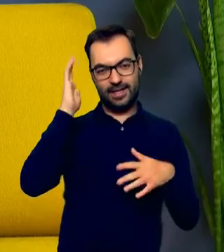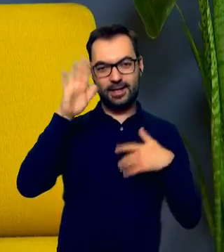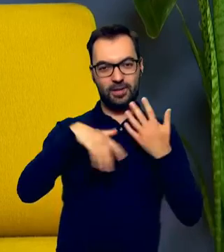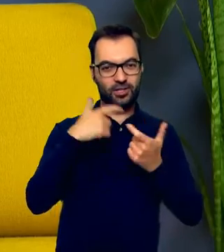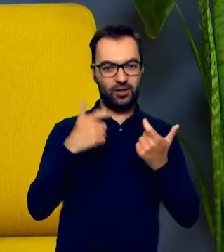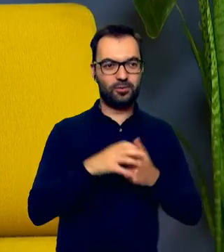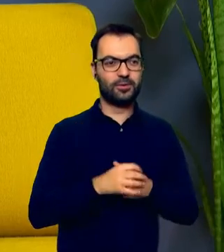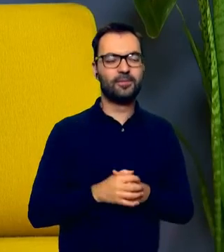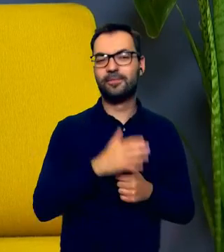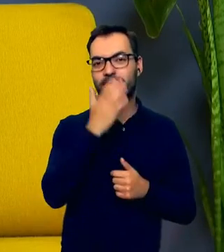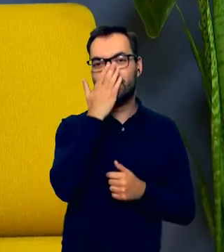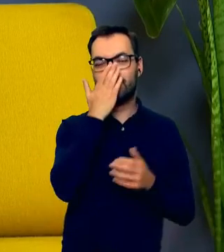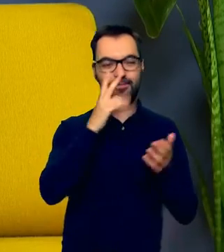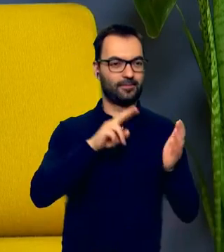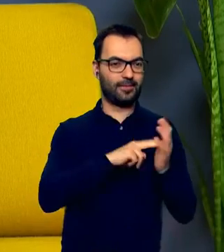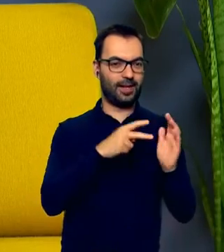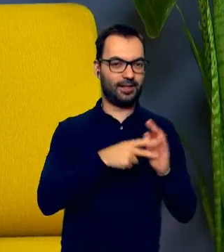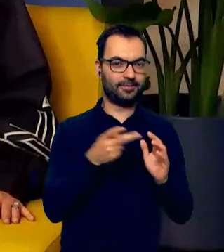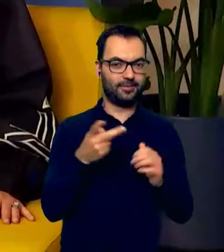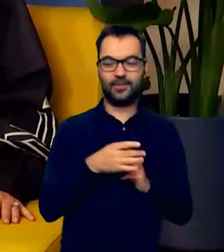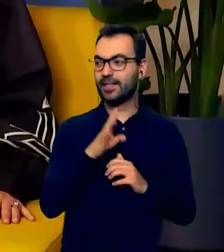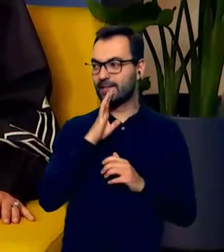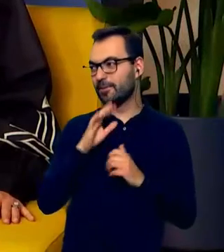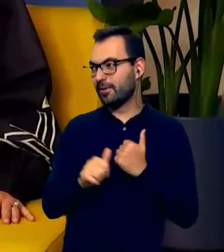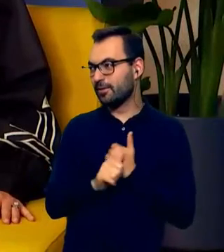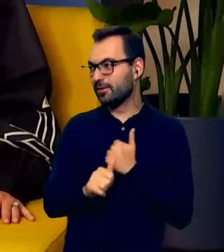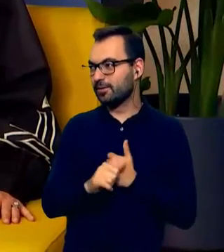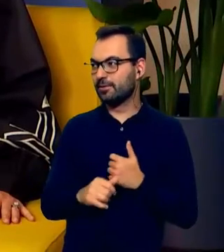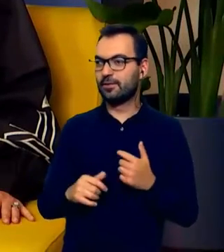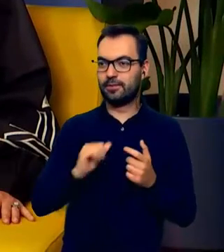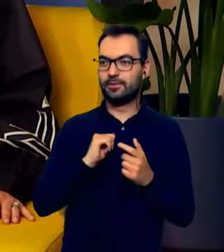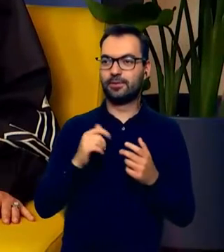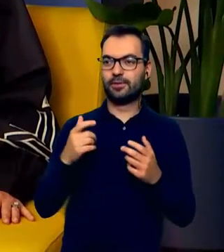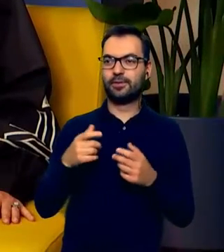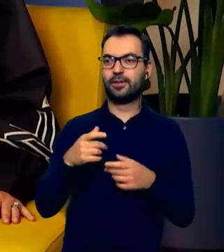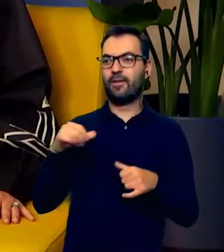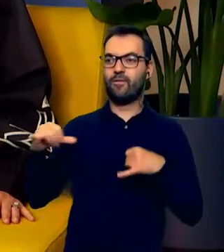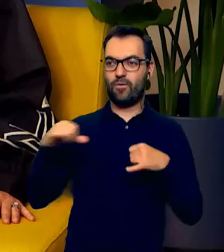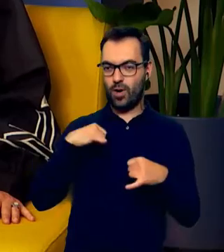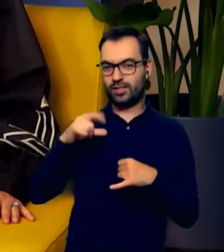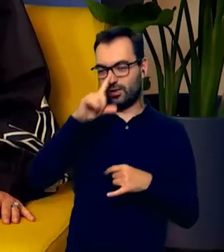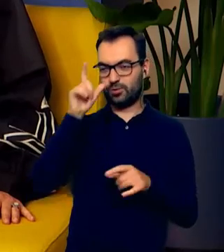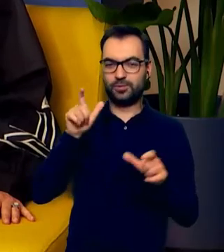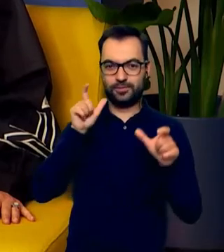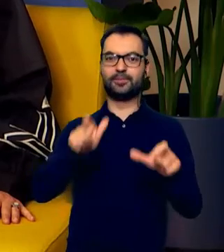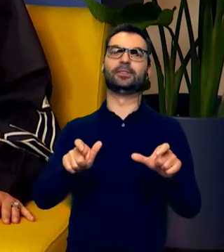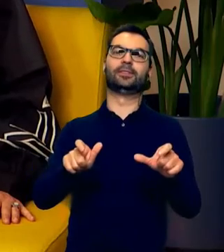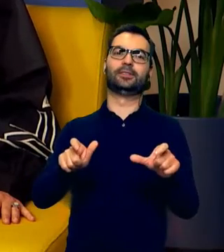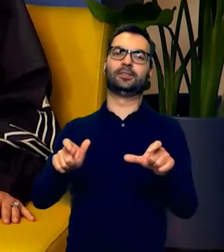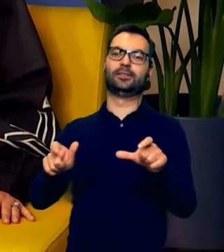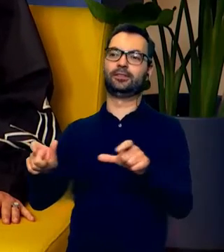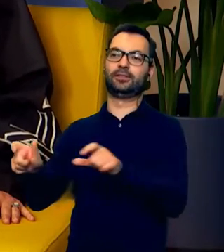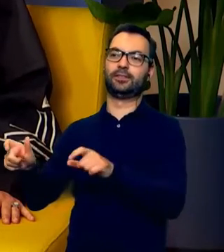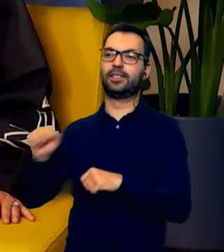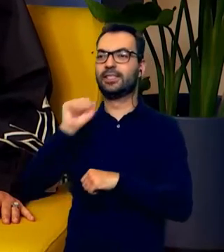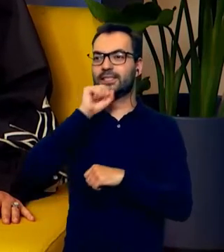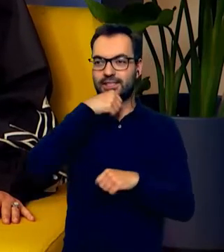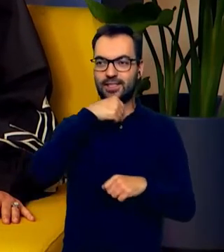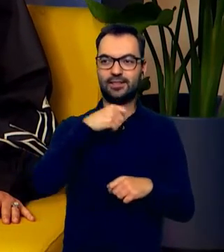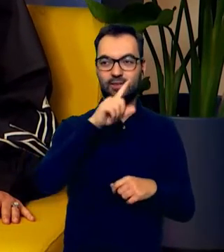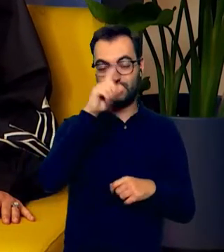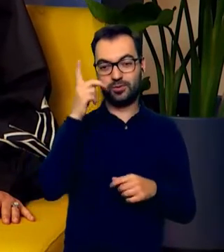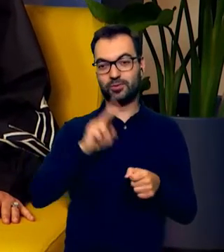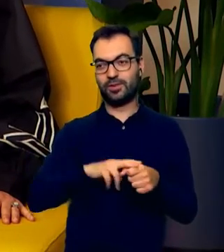w głowach. Na czym on polega? No chyba na tym, żeby zdobyć oczywiście władzę nad ludźmi, prawda? Znaczy nad podstarzałymi,